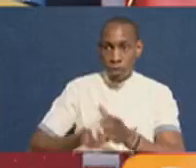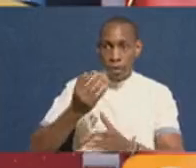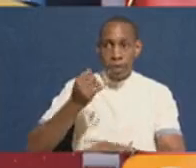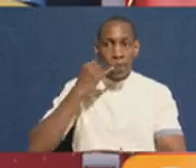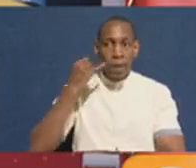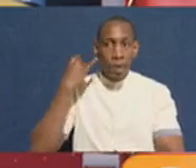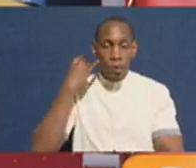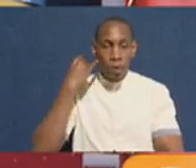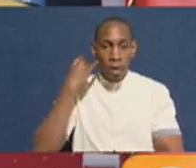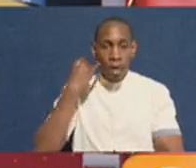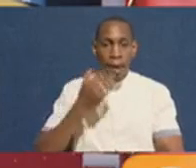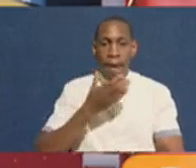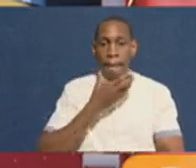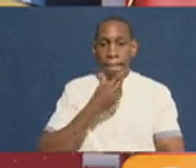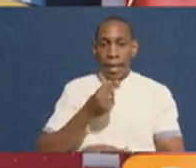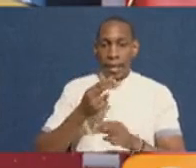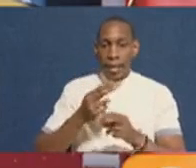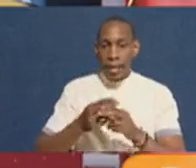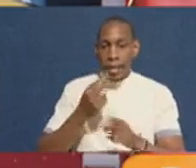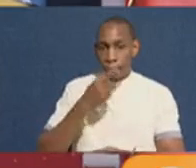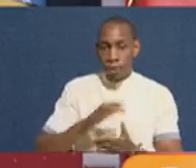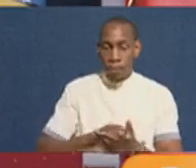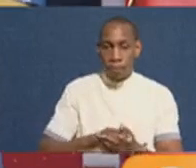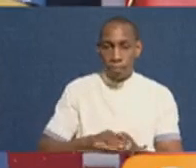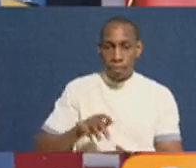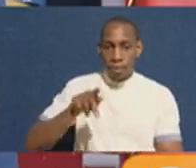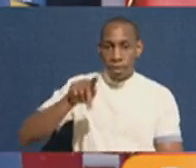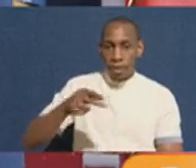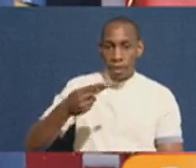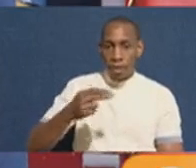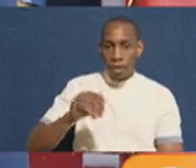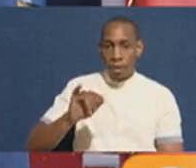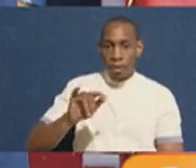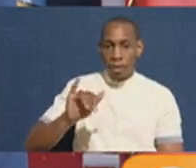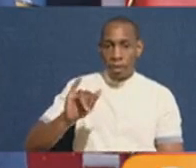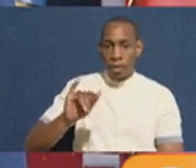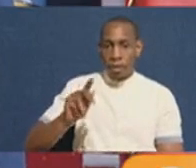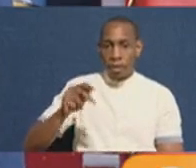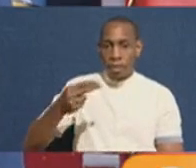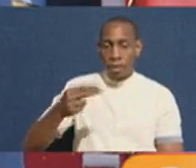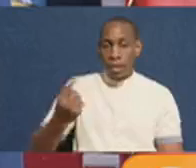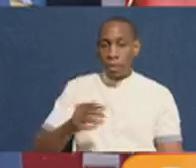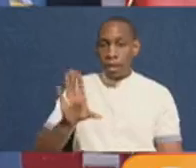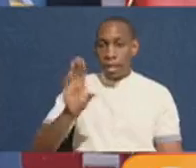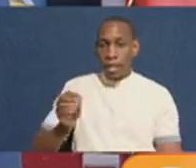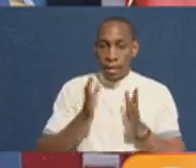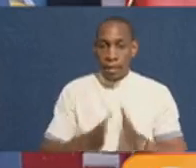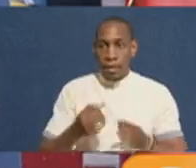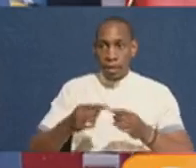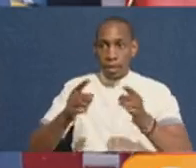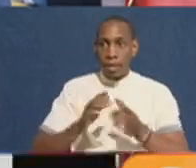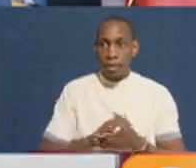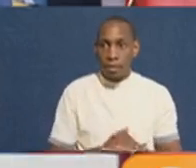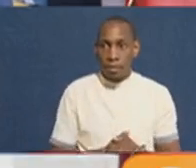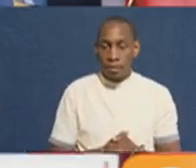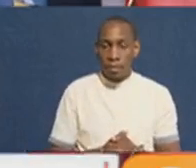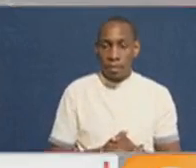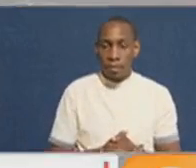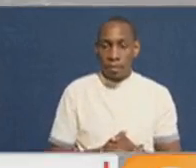Nakuru. Mr. Philip Waruinge is the only African to have won the Val Bagad